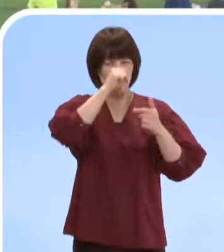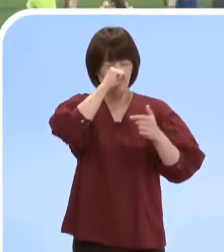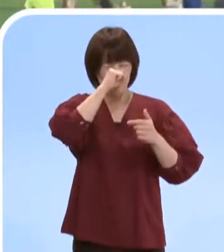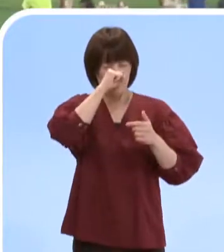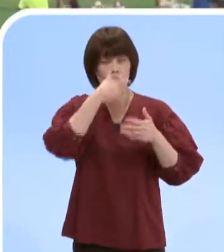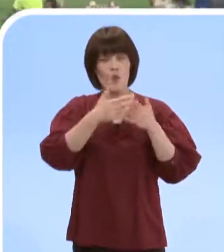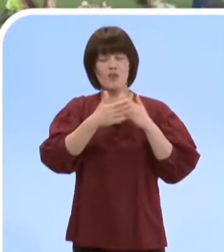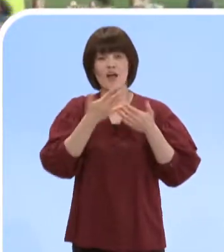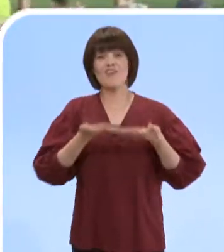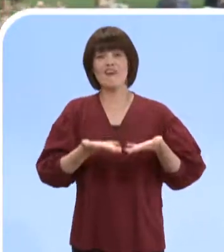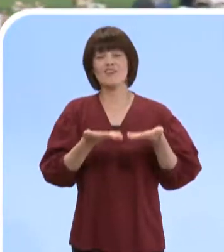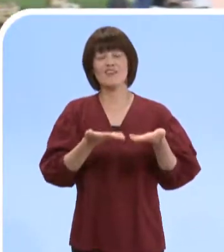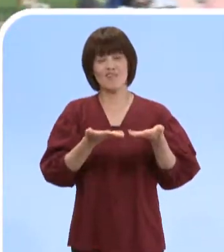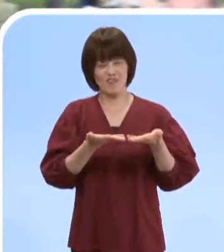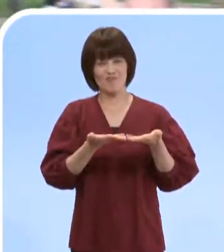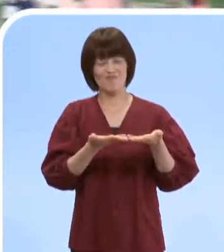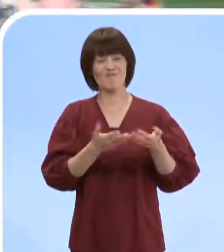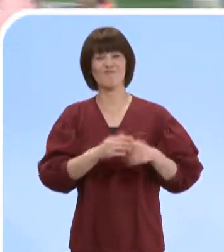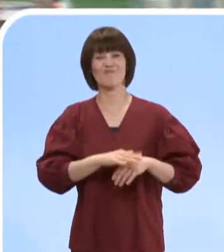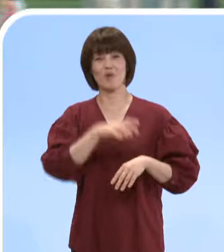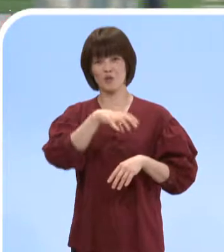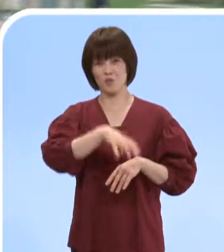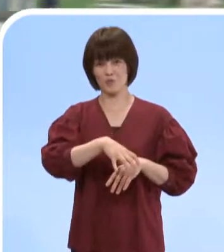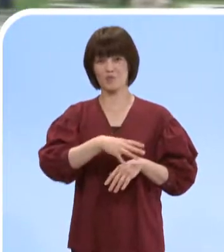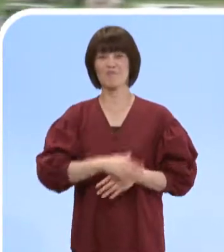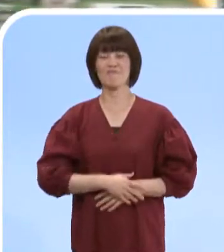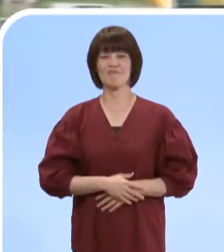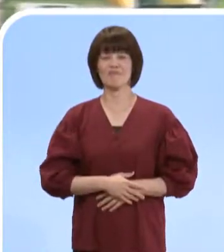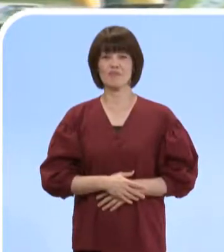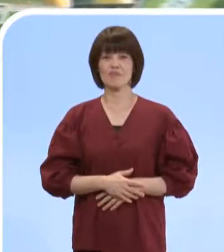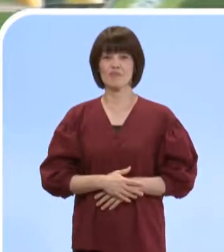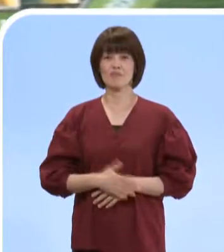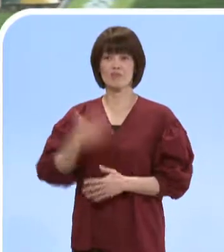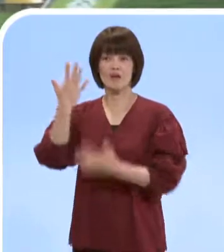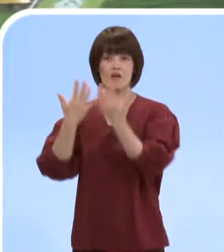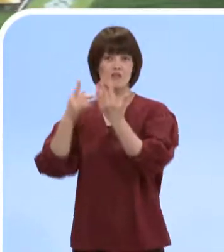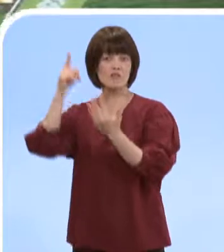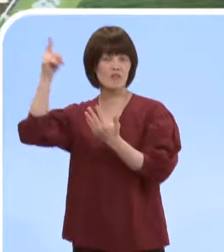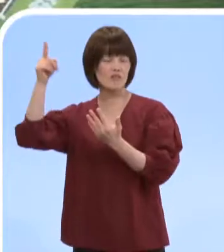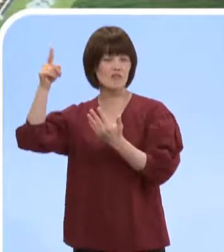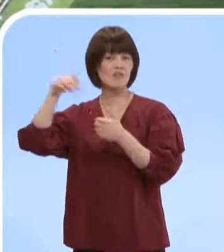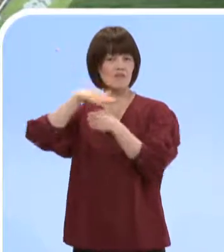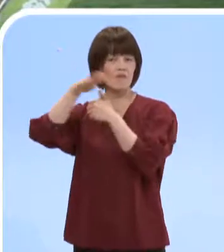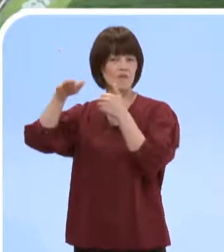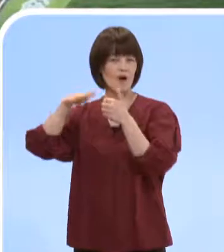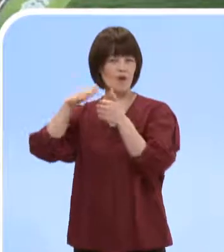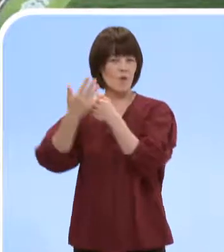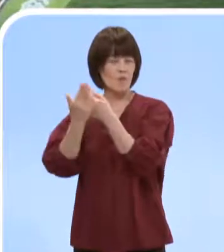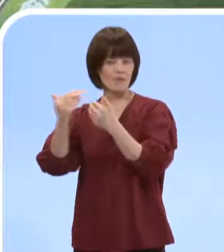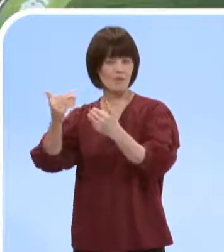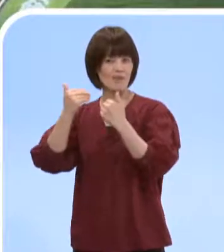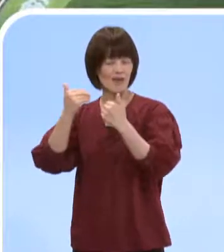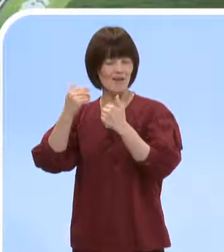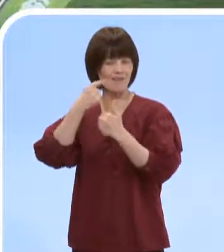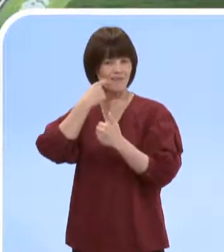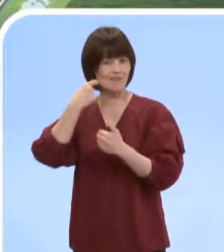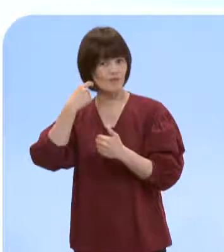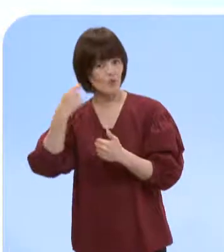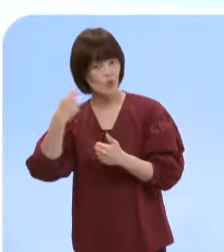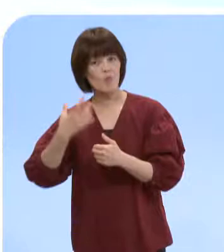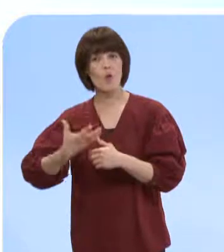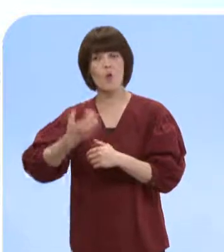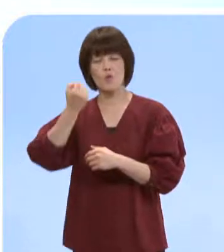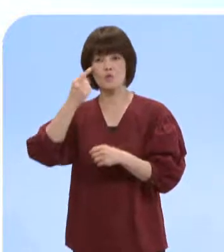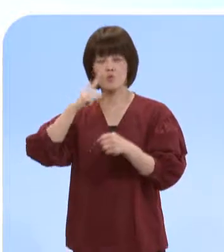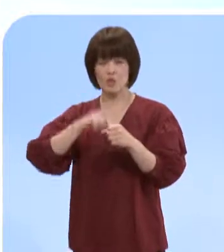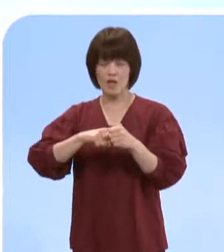してもらい木材を利用してもらうこと、そして森林の環境に意識を寄せてもらうこと、